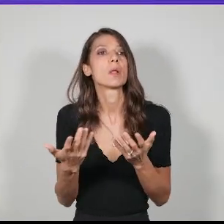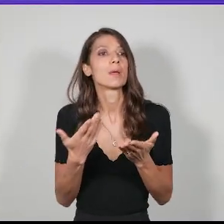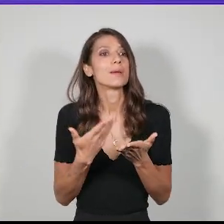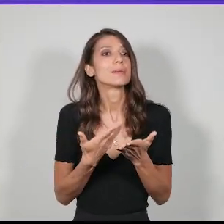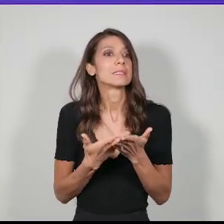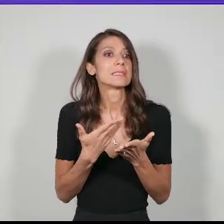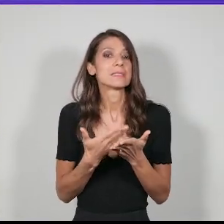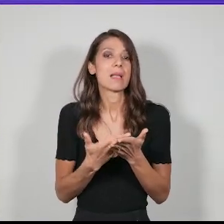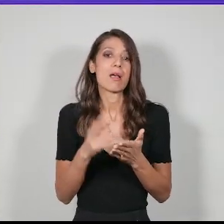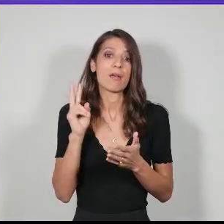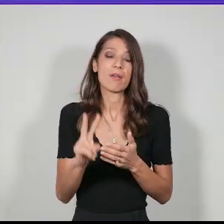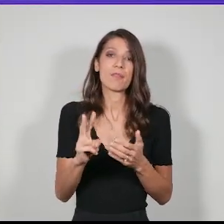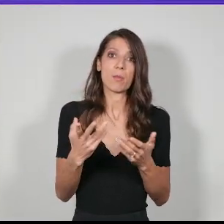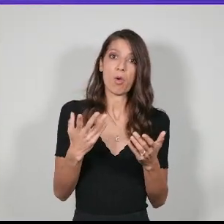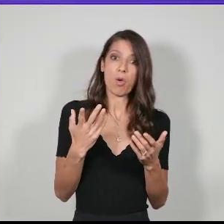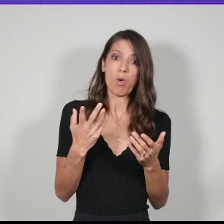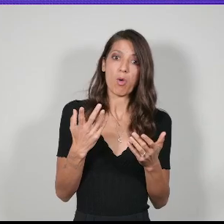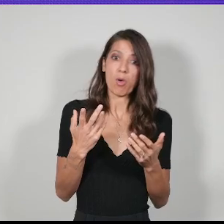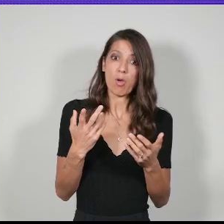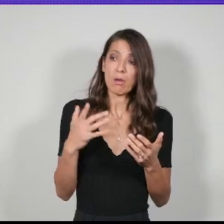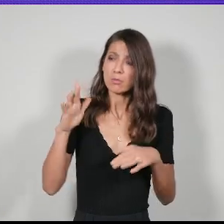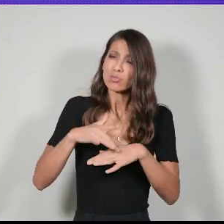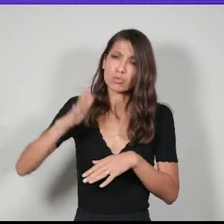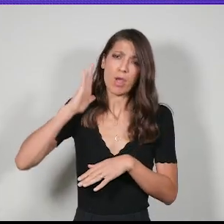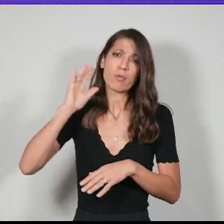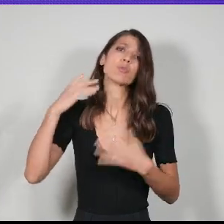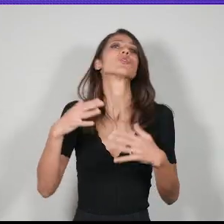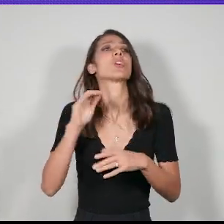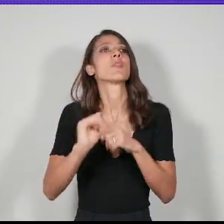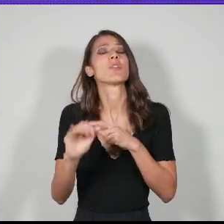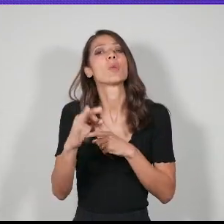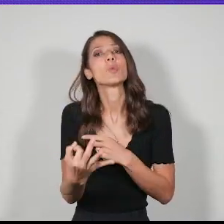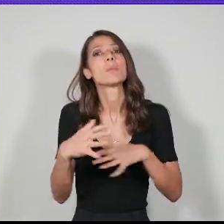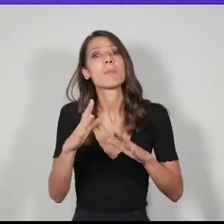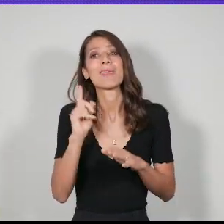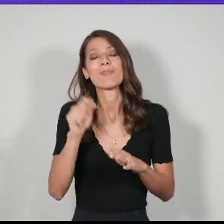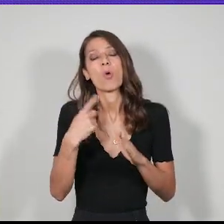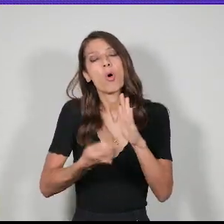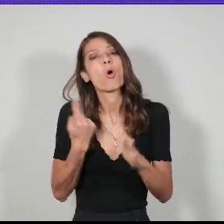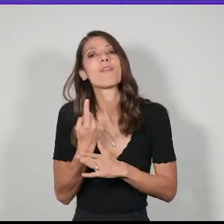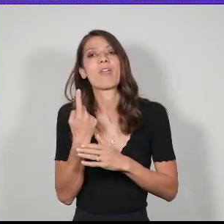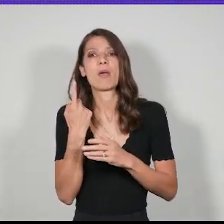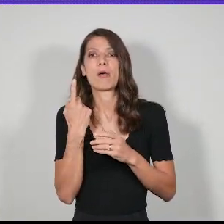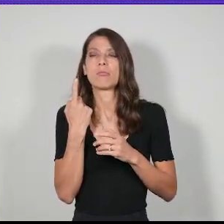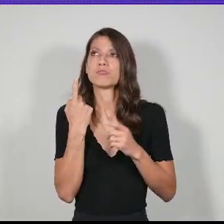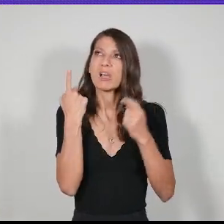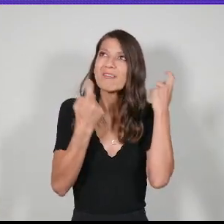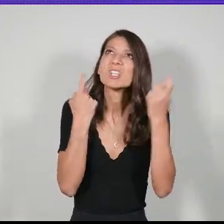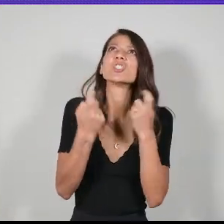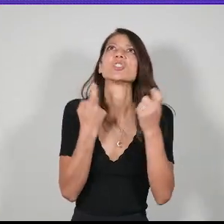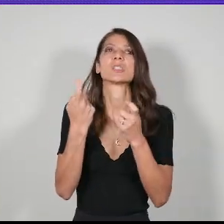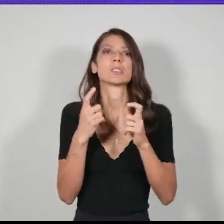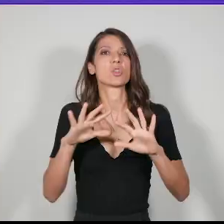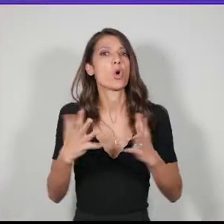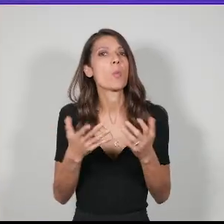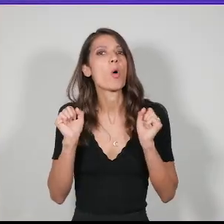a ce mérite de venir réinterroger ça. Ça ne veut pas dire qu'on ne l'a pas déjà fait. Ça veut dire qu'on est obligé de le repenser et de se le redire encore et encore, et comment